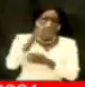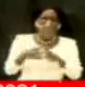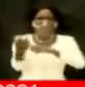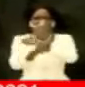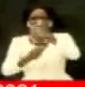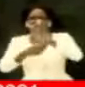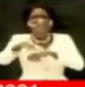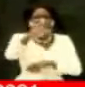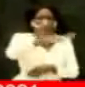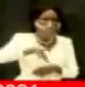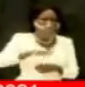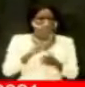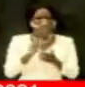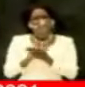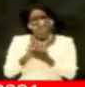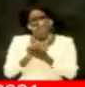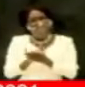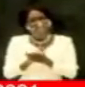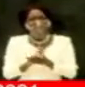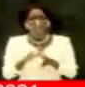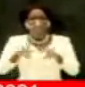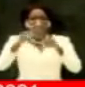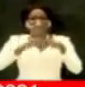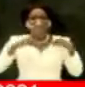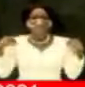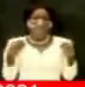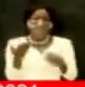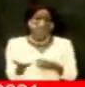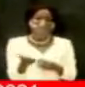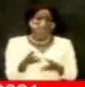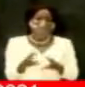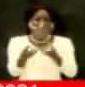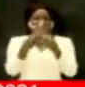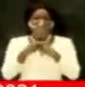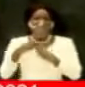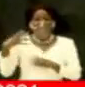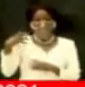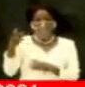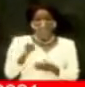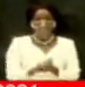tiyeni ndithu titenge ndithu mwayi umenewu umene watipasa boma